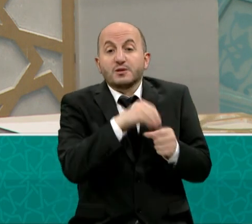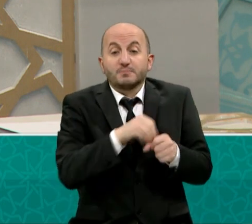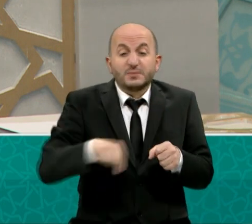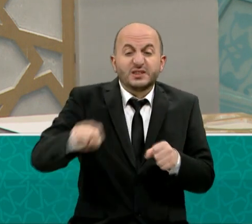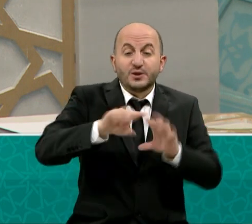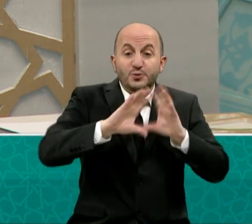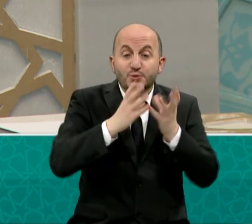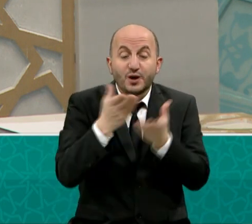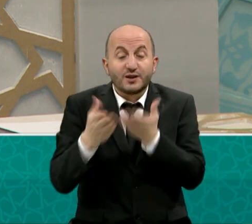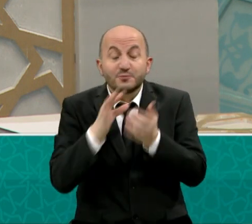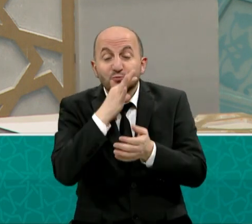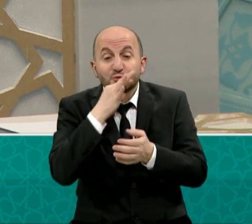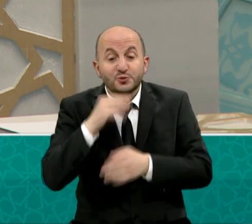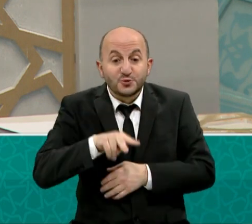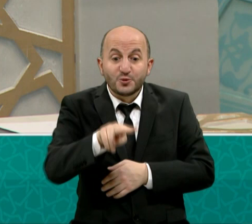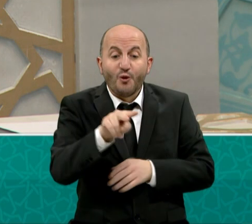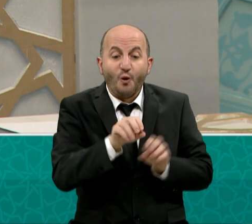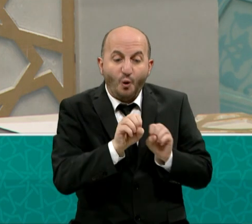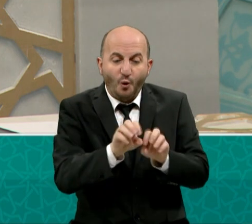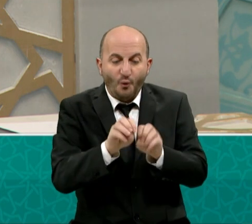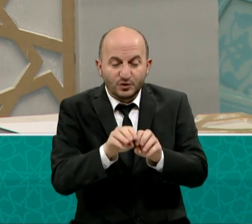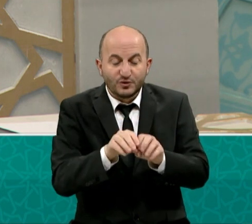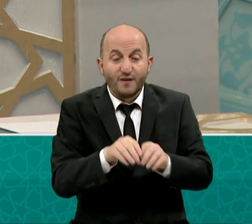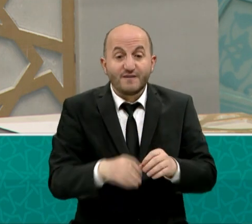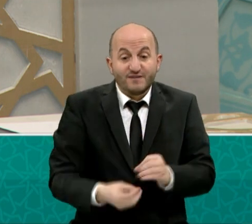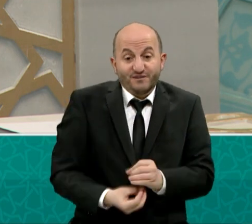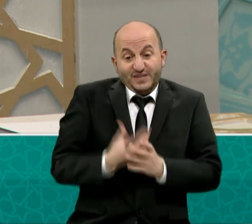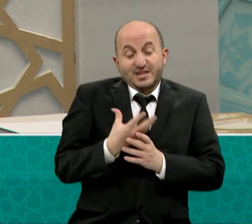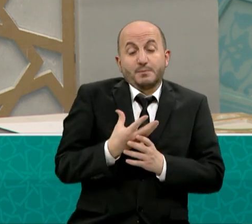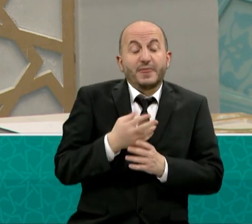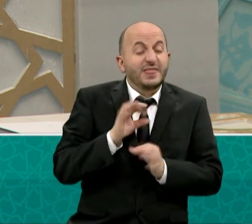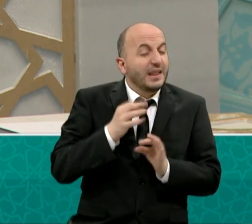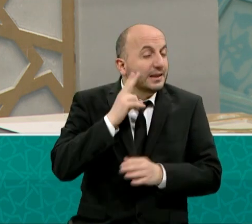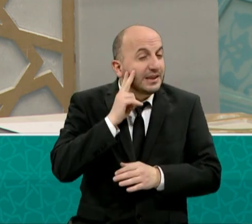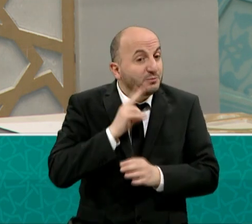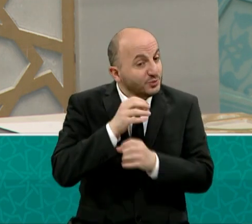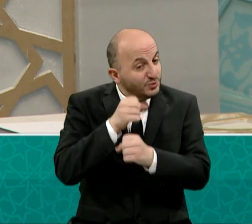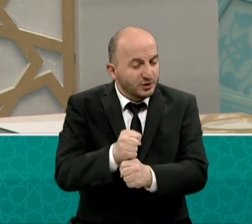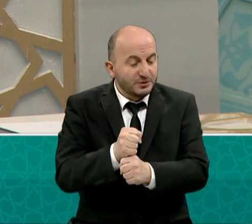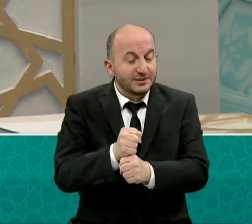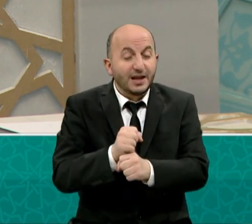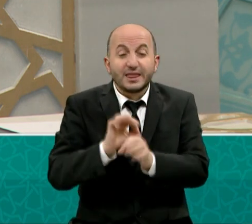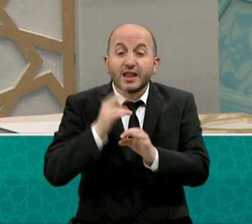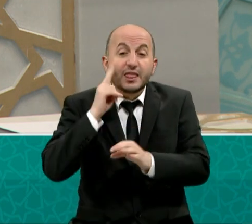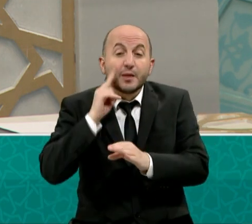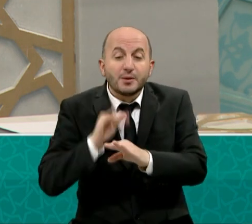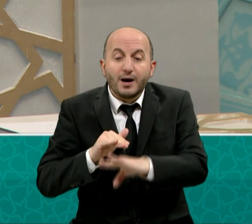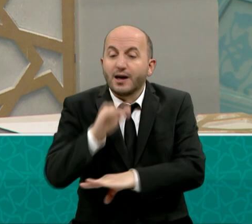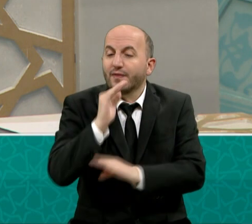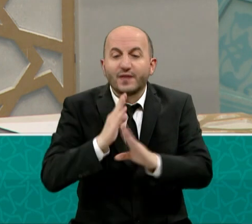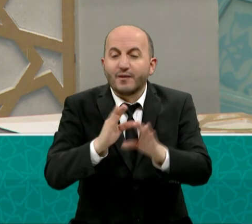ahiret mutluluğunun yollarını göstermiş. Fıtratımızı nasıl temiz tutacağımızı, nasıl temiz bir hayat